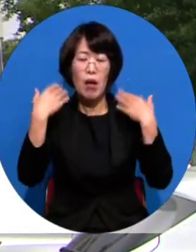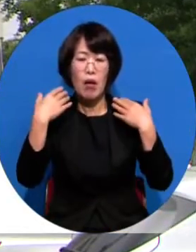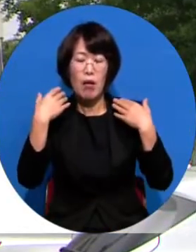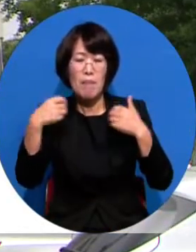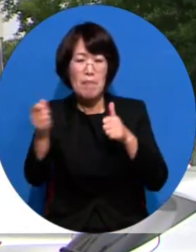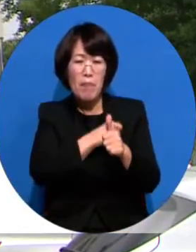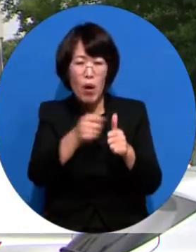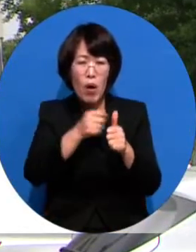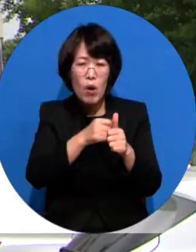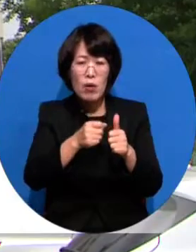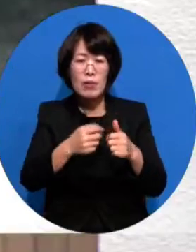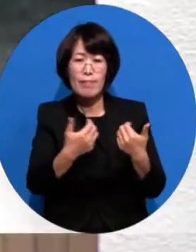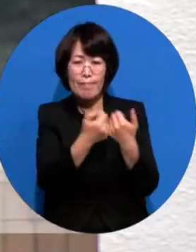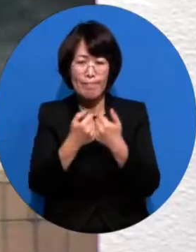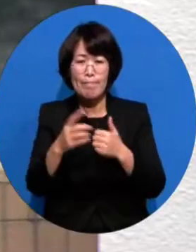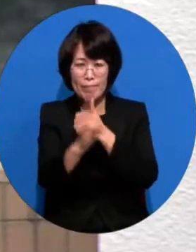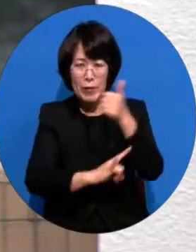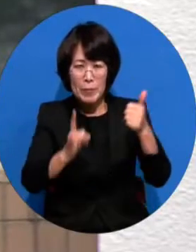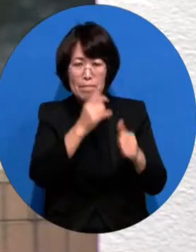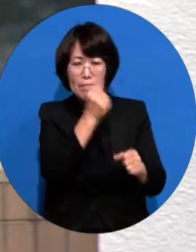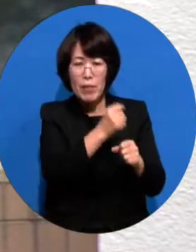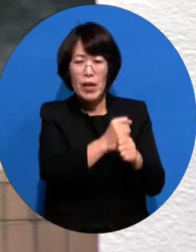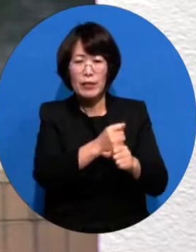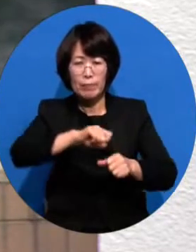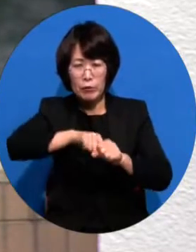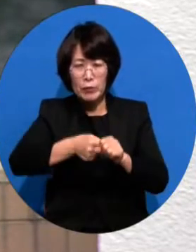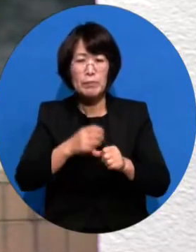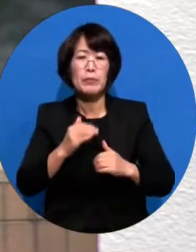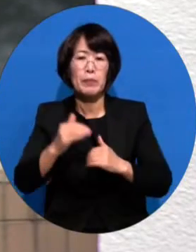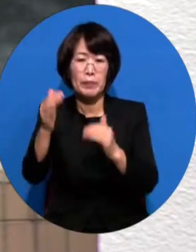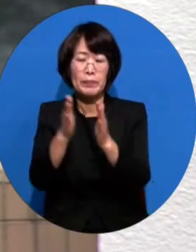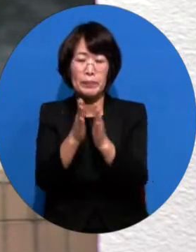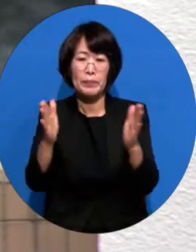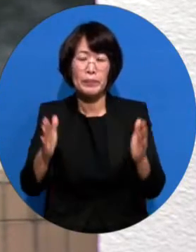심의 위원회를 구성하고 징계 절차에 나섰습니다 y